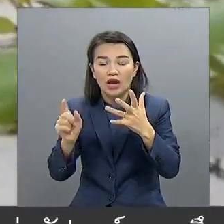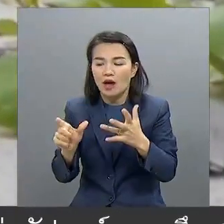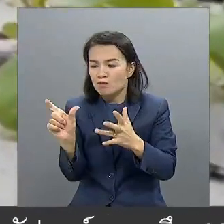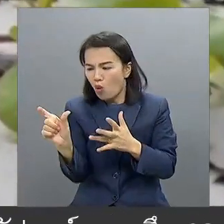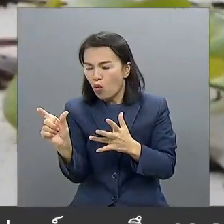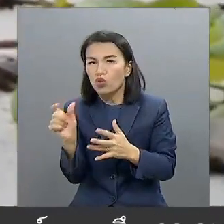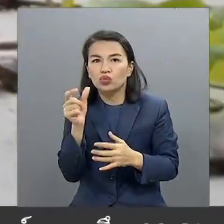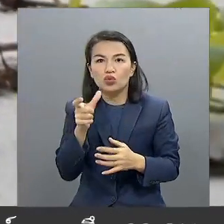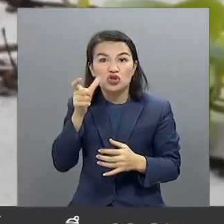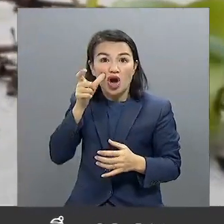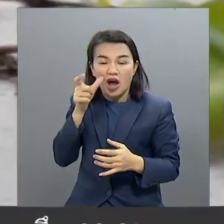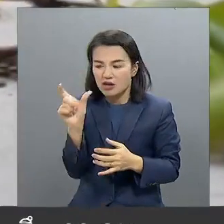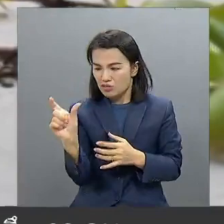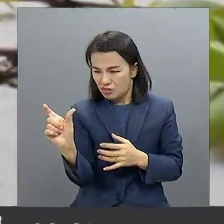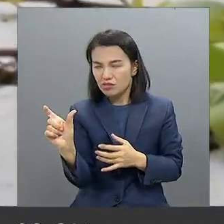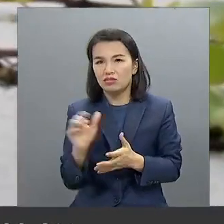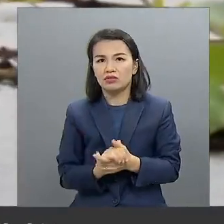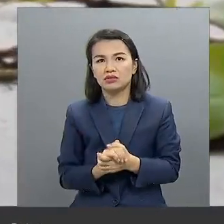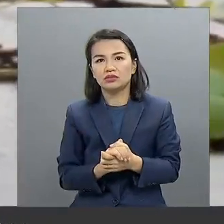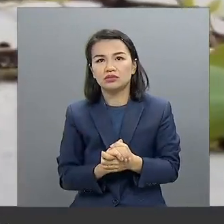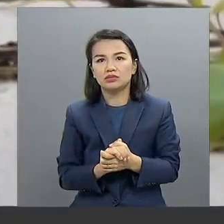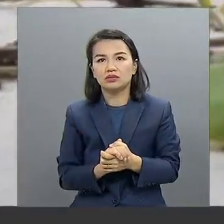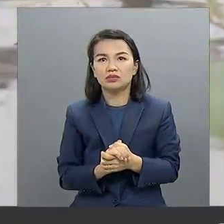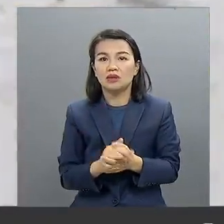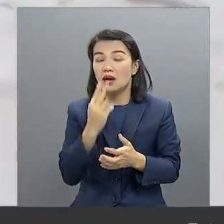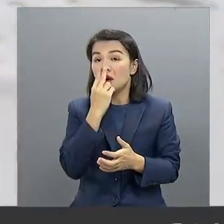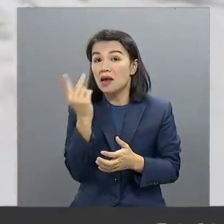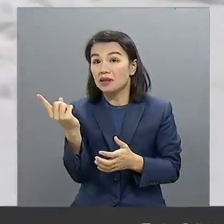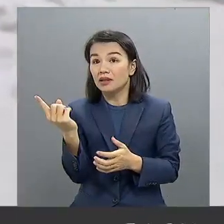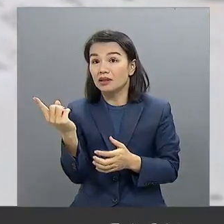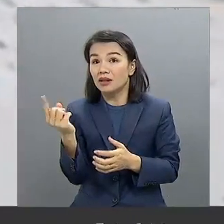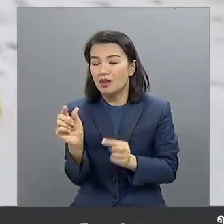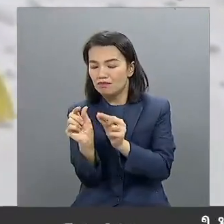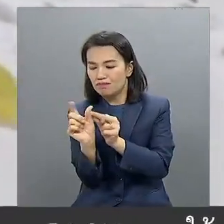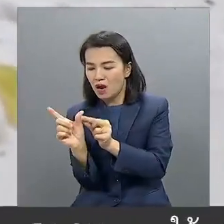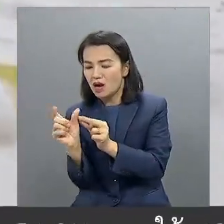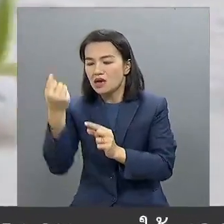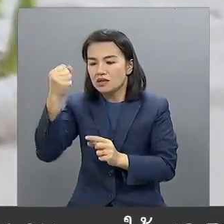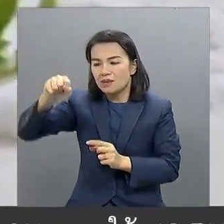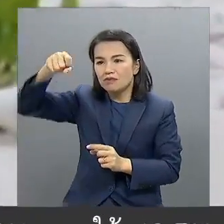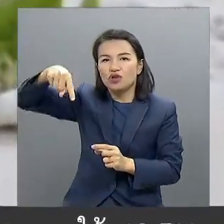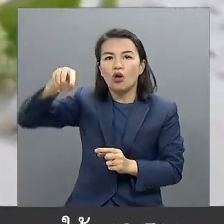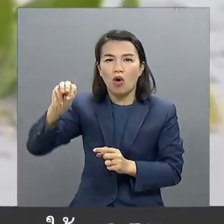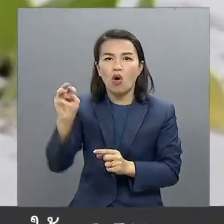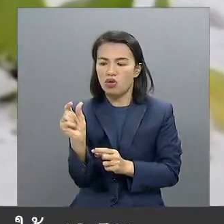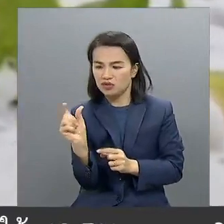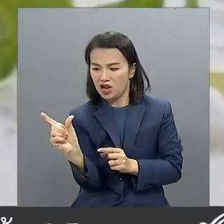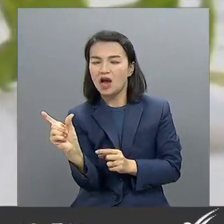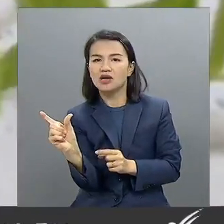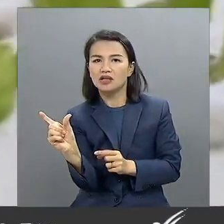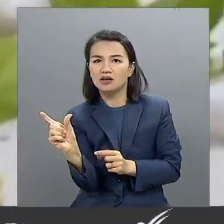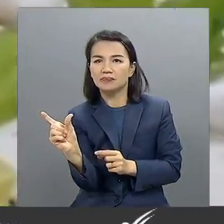เปไมให่แตตัจมใหญ่ตัทอยในคลิปเนี่ย ก็กว้างขนาด 10 เซนติเมตรเข้าไปแล้วคือใหญ่นะทคุณเี่ย